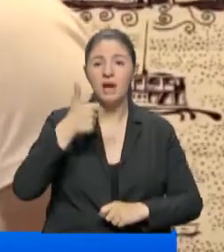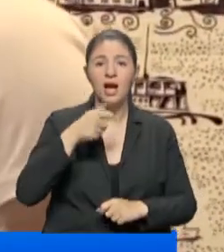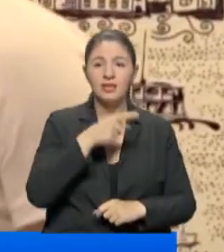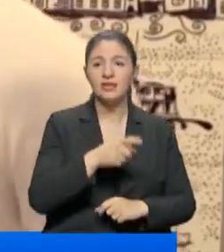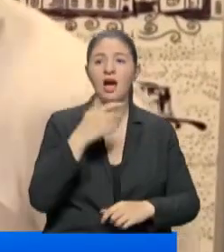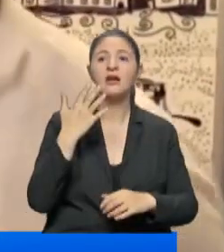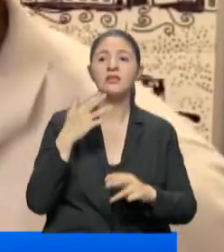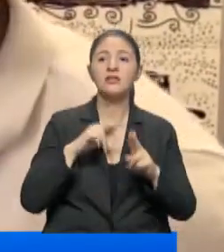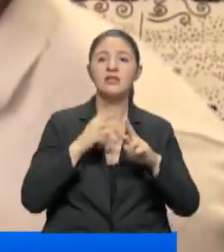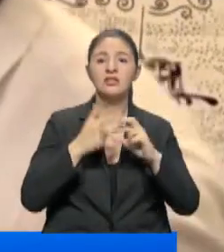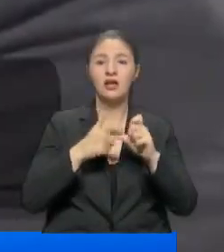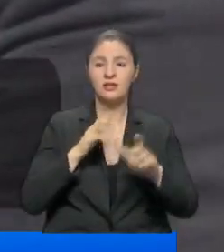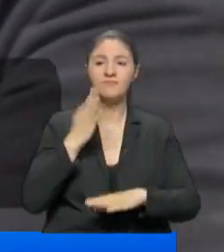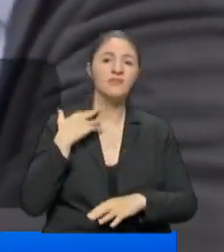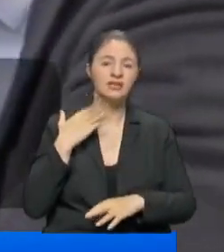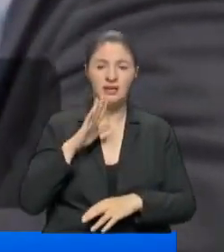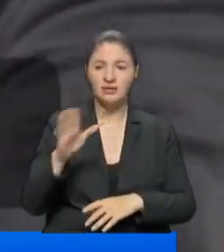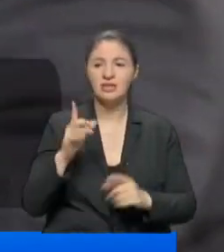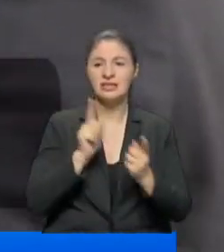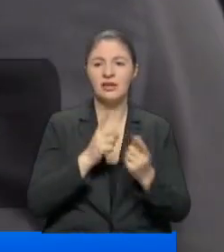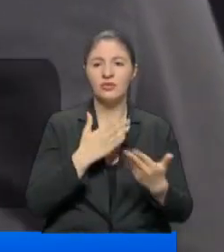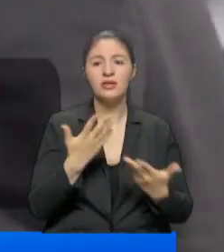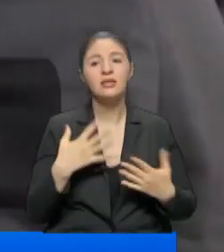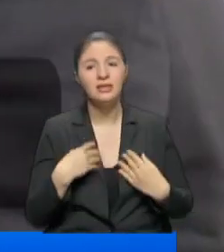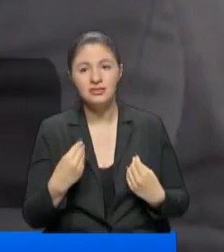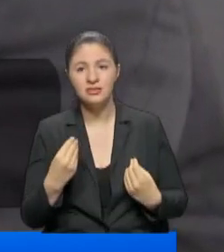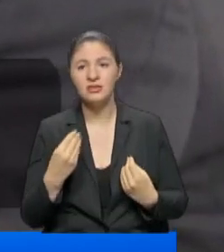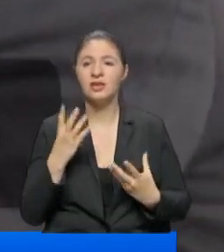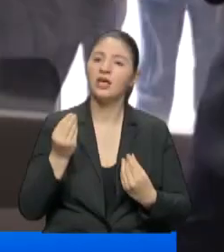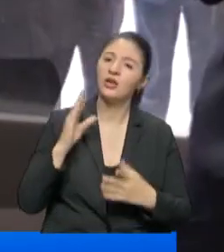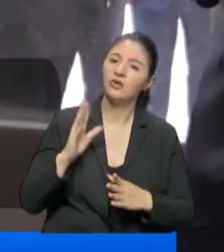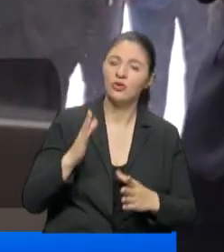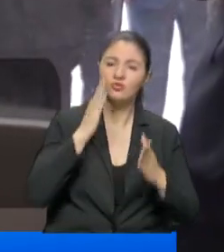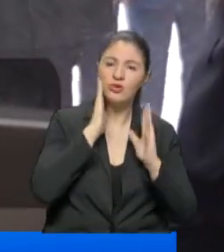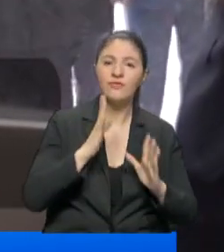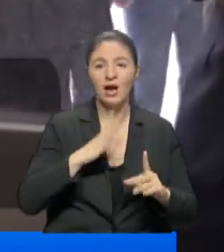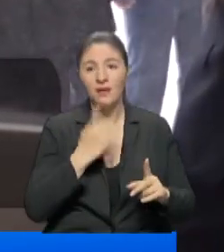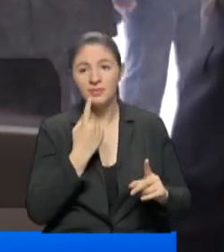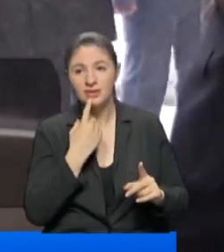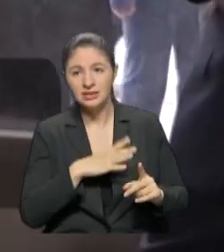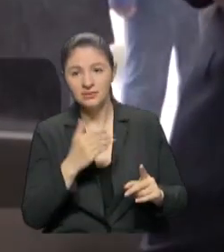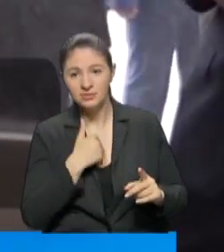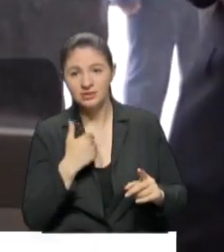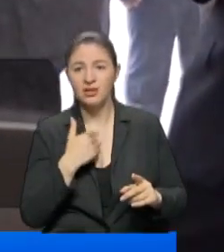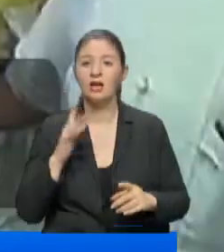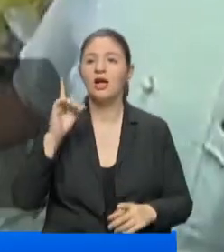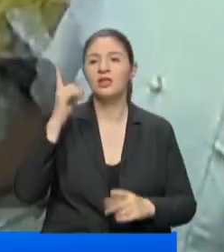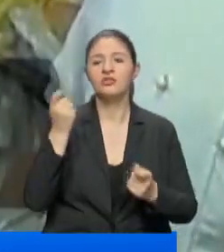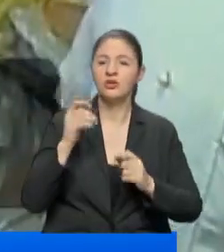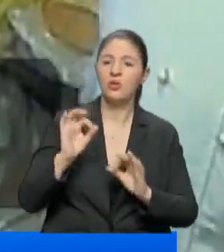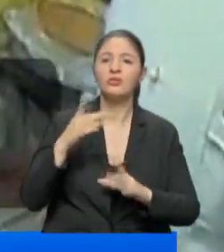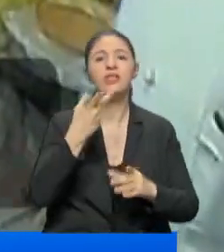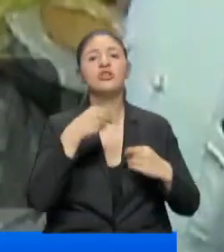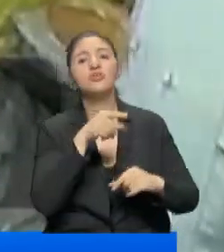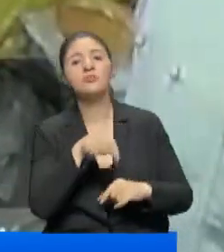ziyaretinde ydi diyaloglar kısa zamanda sefer gidiyorum yumuşak güzellik formülü istiyorum bizim ulaştınız mı